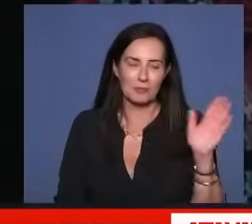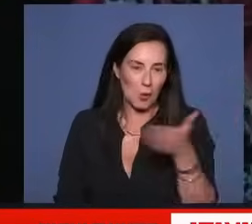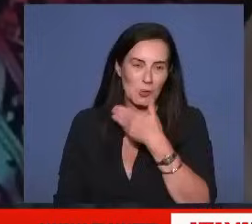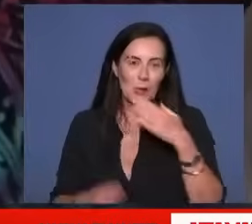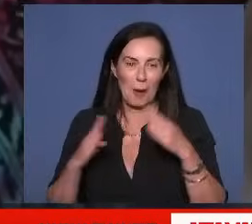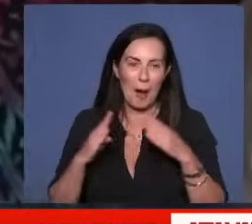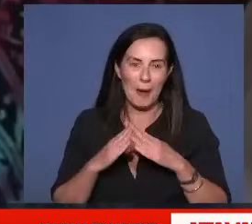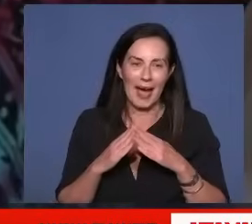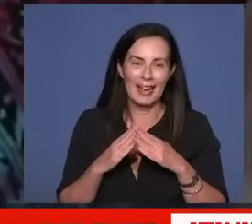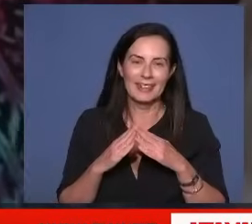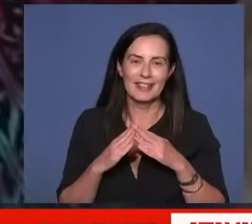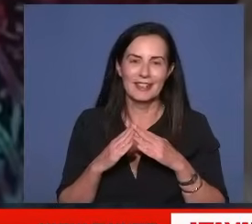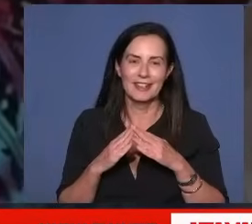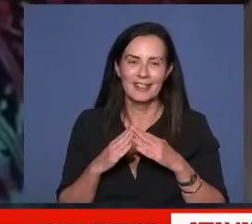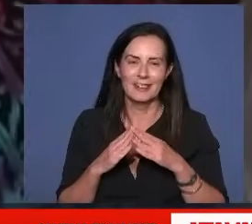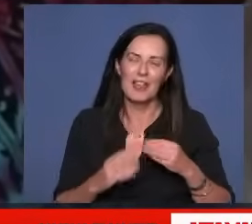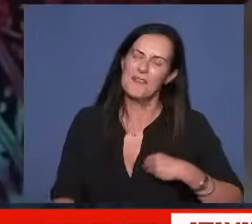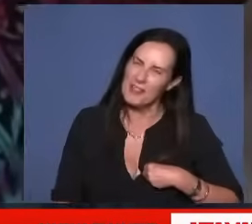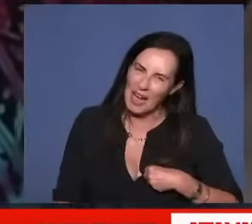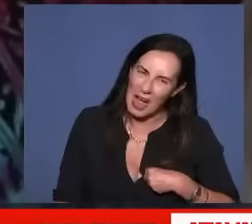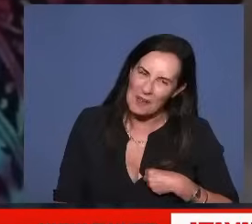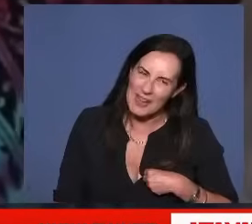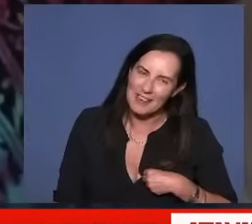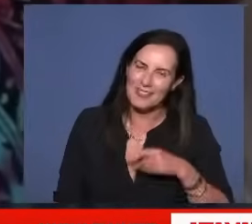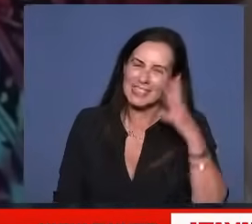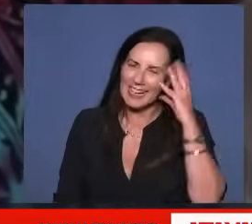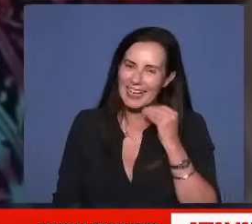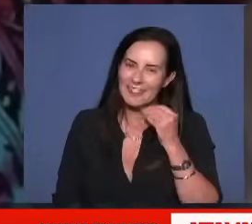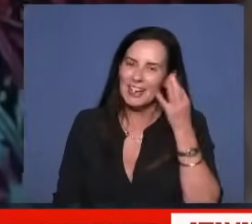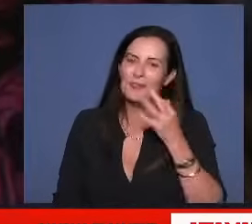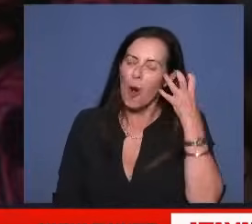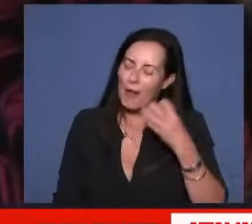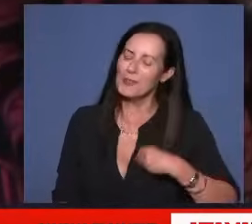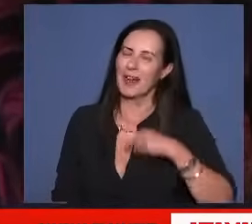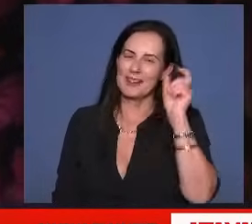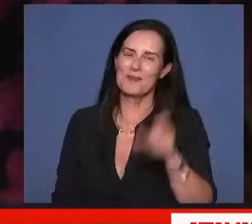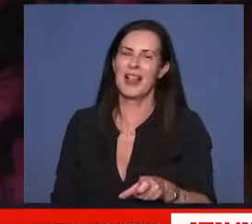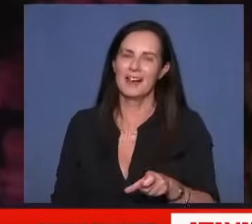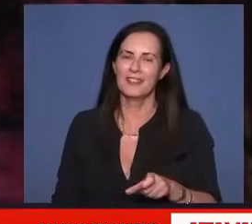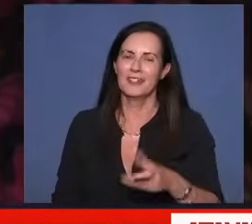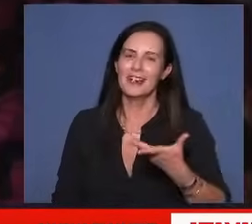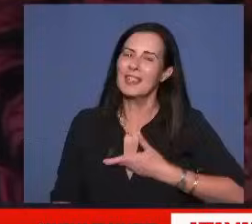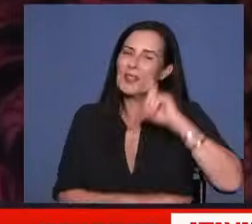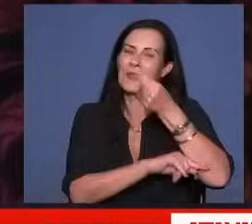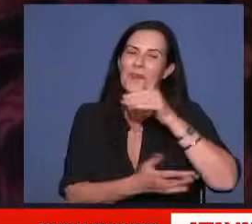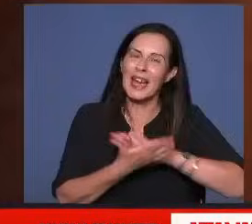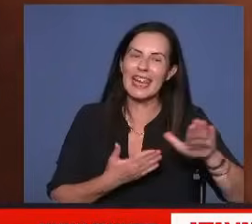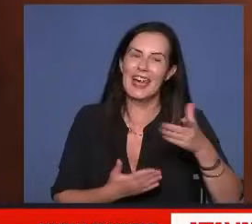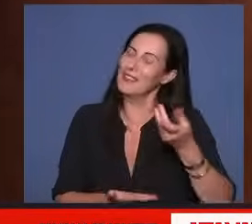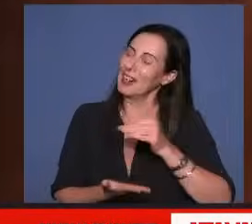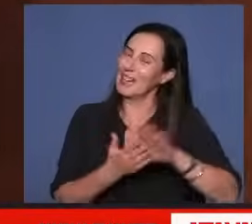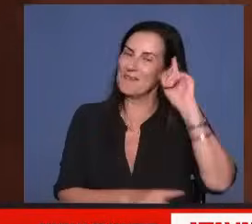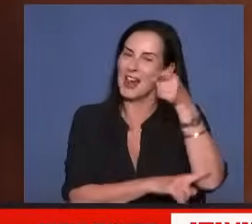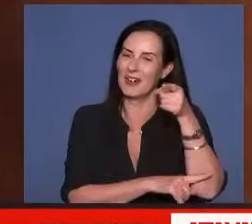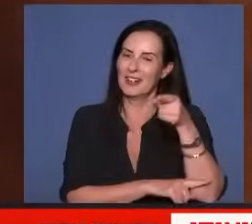מהבית, ומרחמים עליך הרבה, וזה כיף, תימני אוהב שהם מרחמים עליו. קיבלנו מלון בחינם.